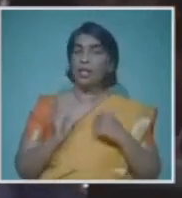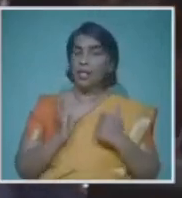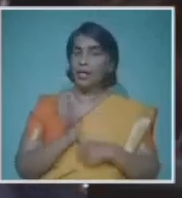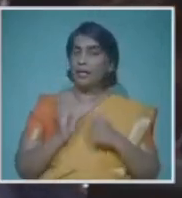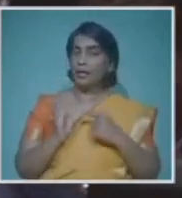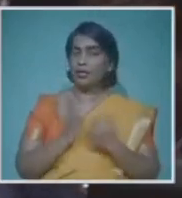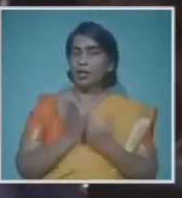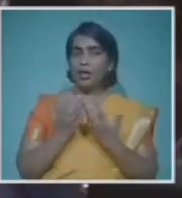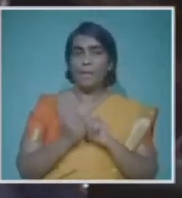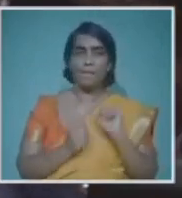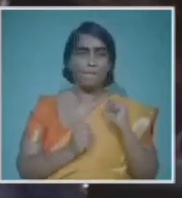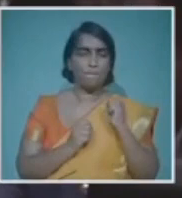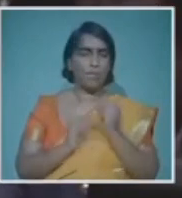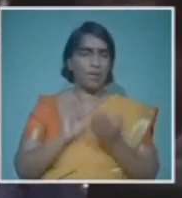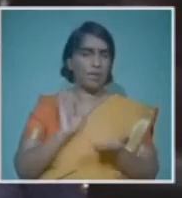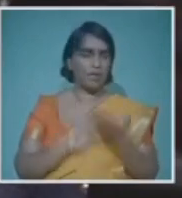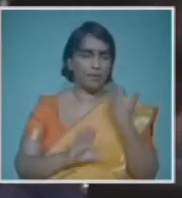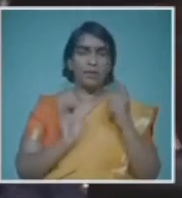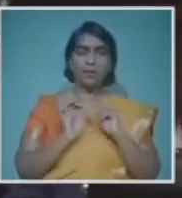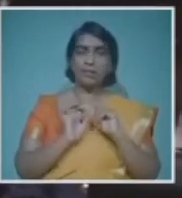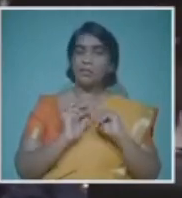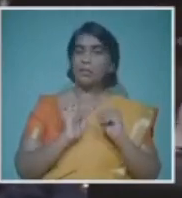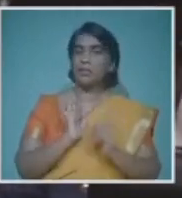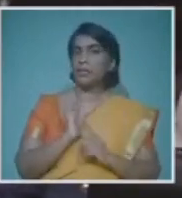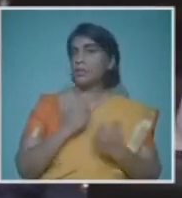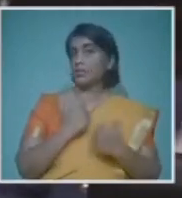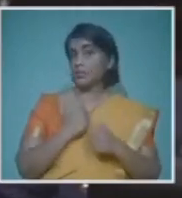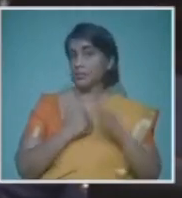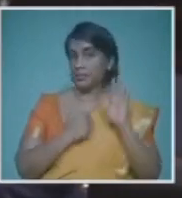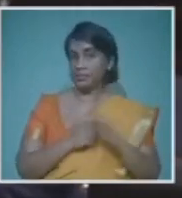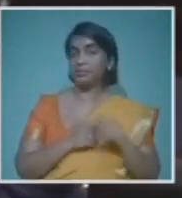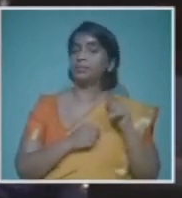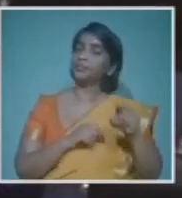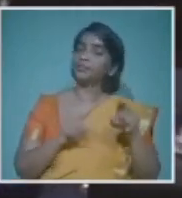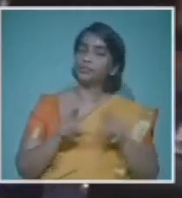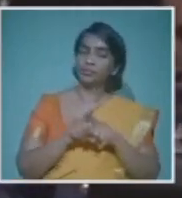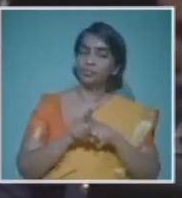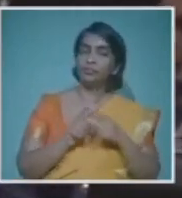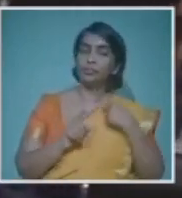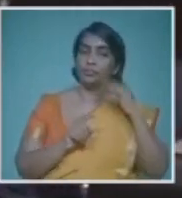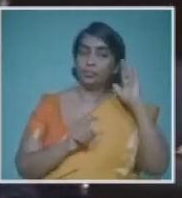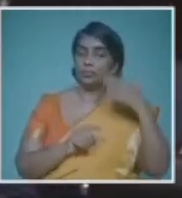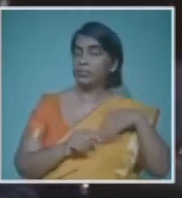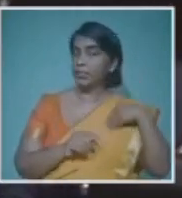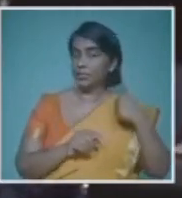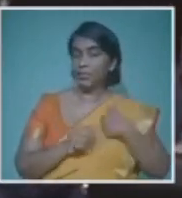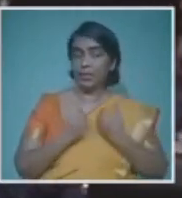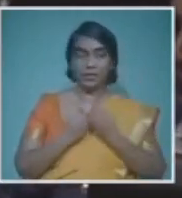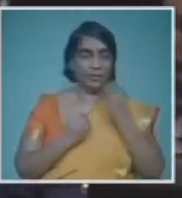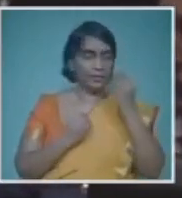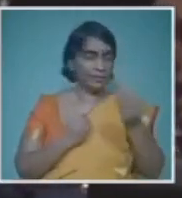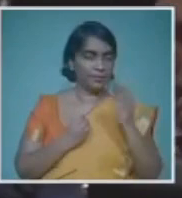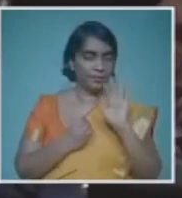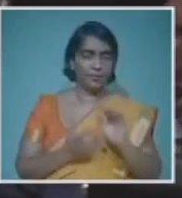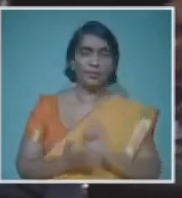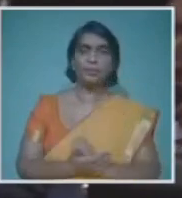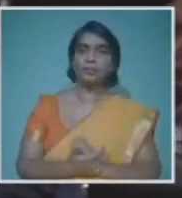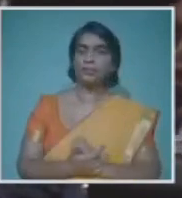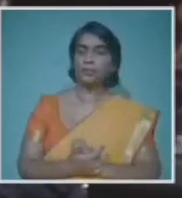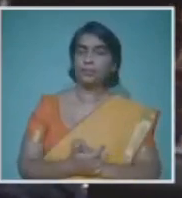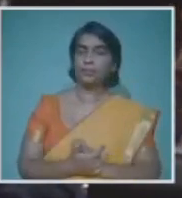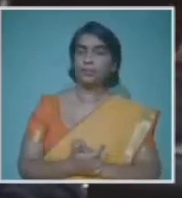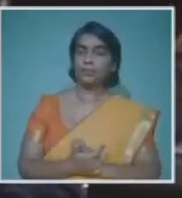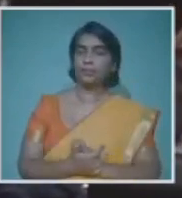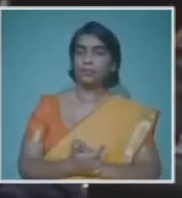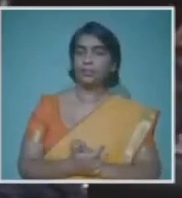50කට වැඩි ප්‍රමාණයක් කෙටුම්පත් කරමින් පවතිනවා. ඒ වගේම අපි විශේෂ ප්‍රමුඛත්වයක් ලබා දුන්නා